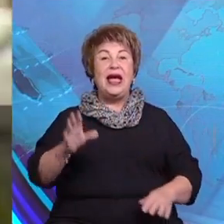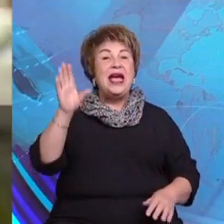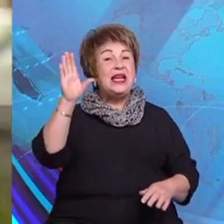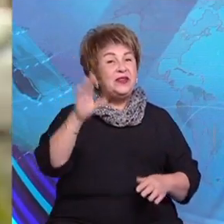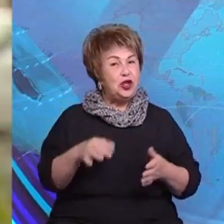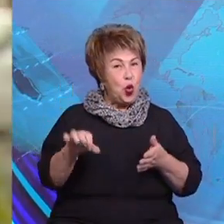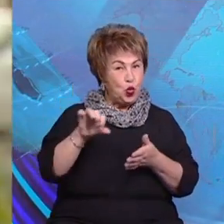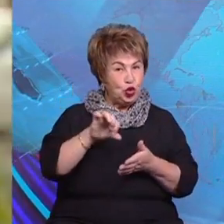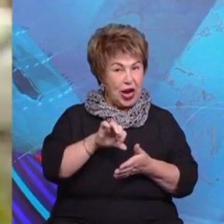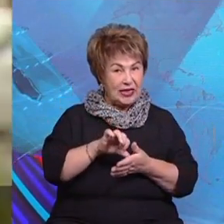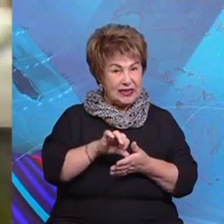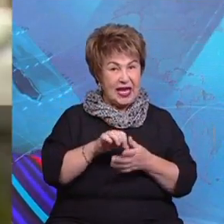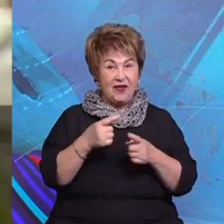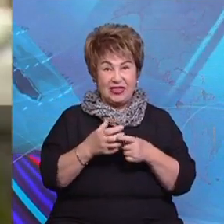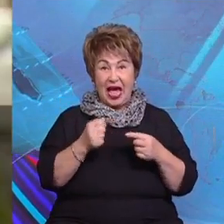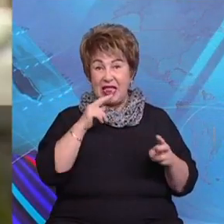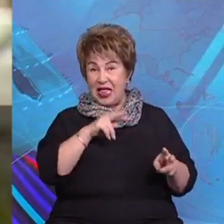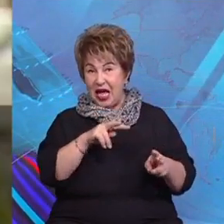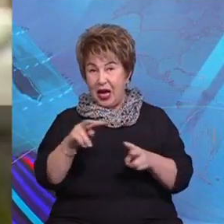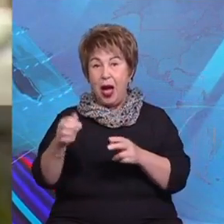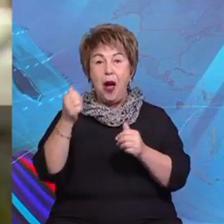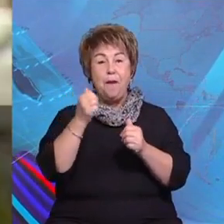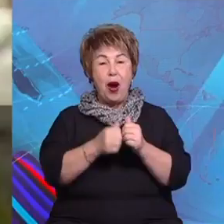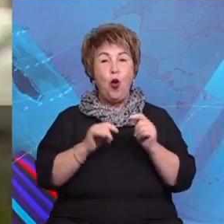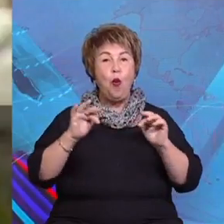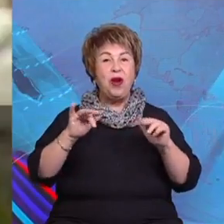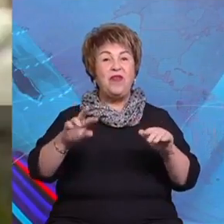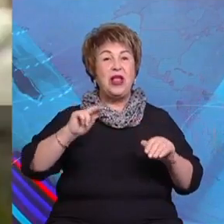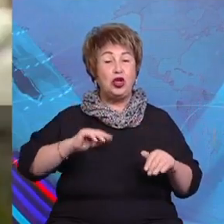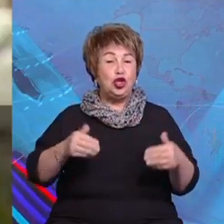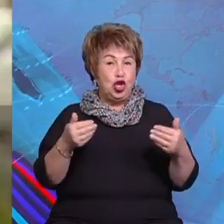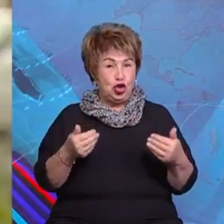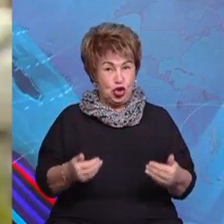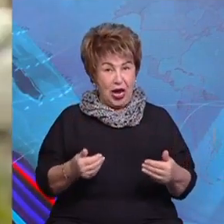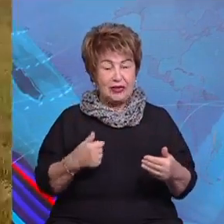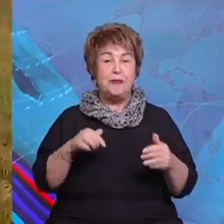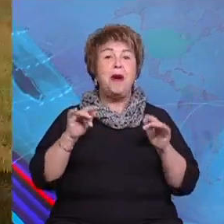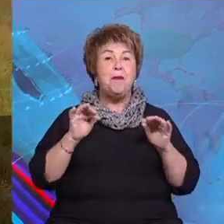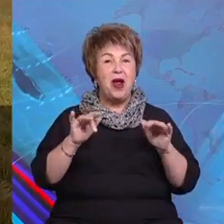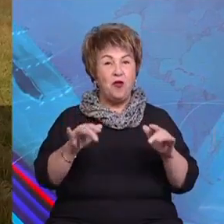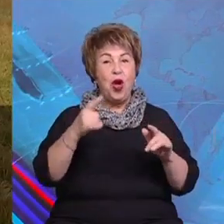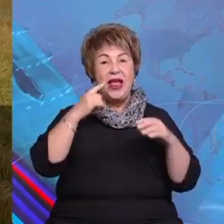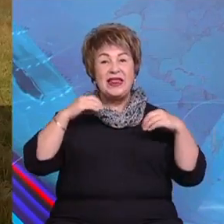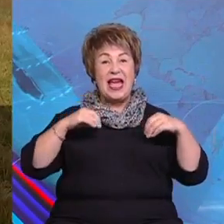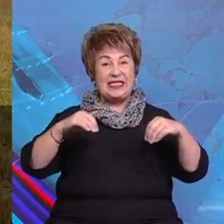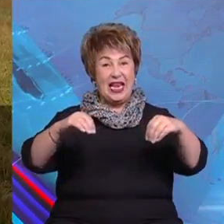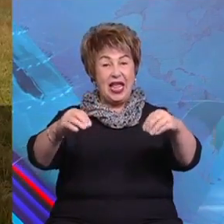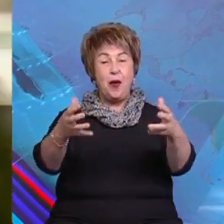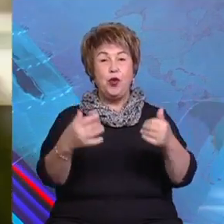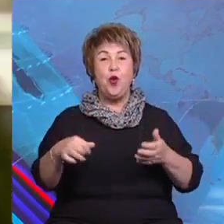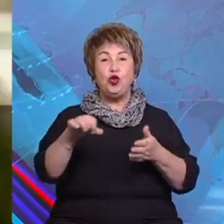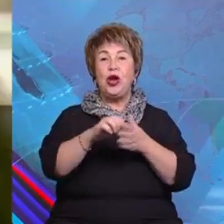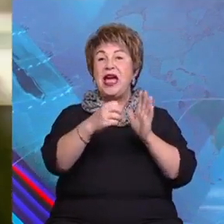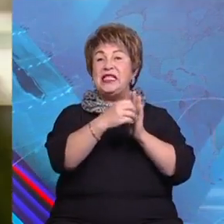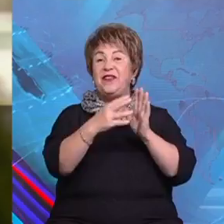Все участки взяты на контроль. По каждому провелась работа, и вот сейчас еще проводится. На озеленение откосов принимали